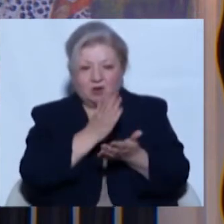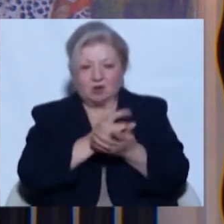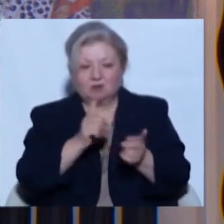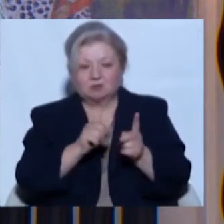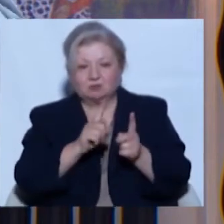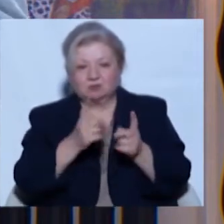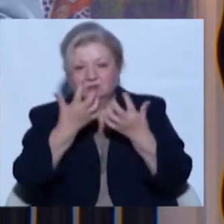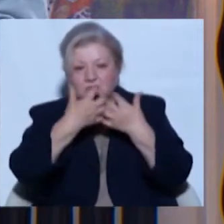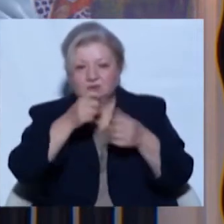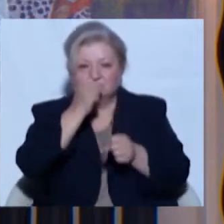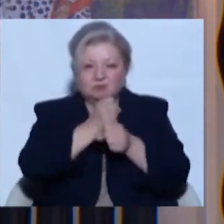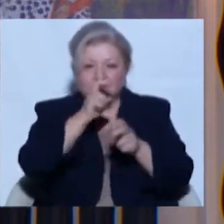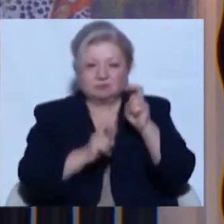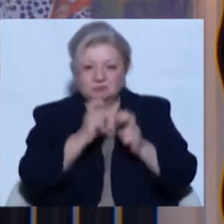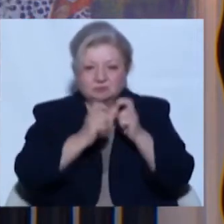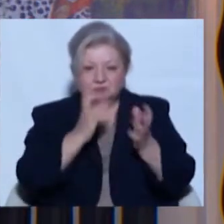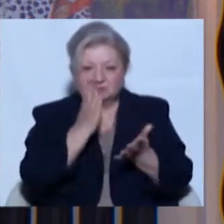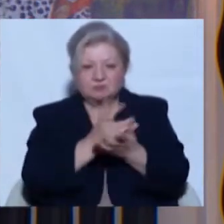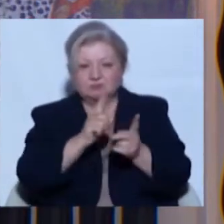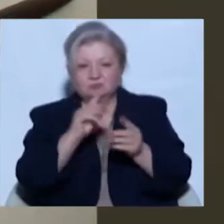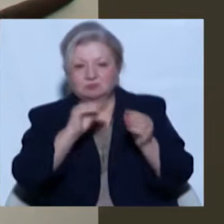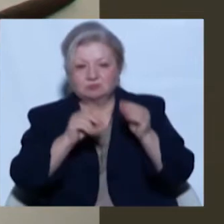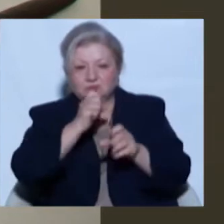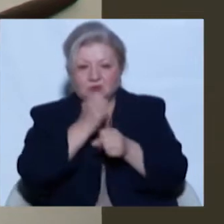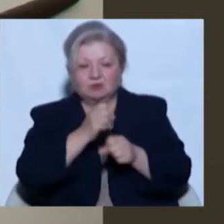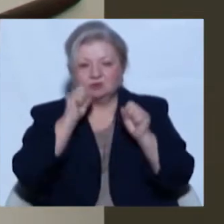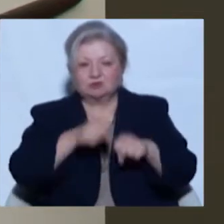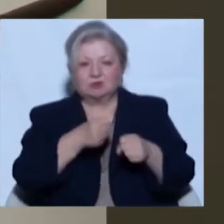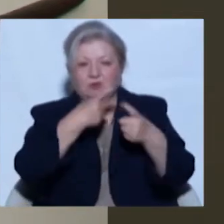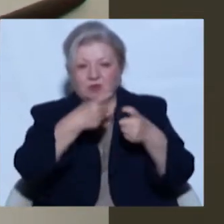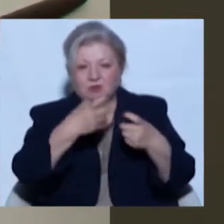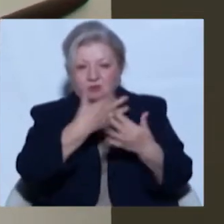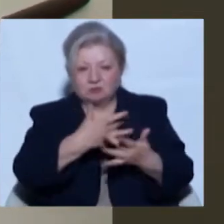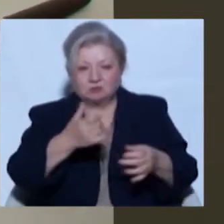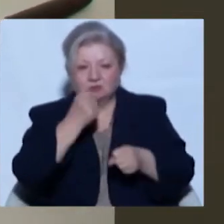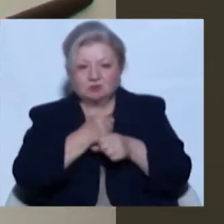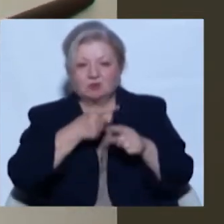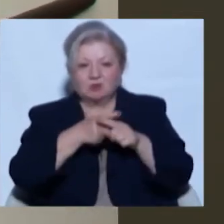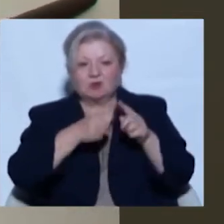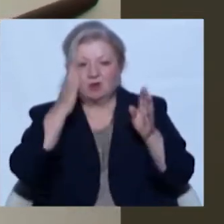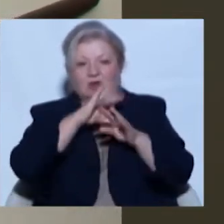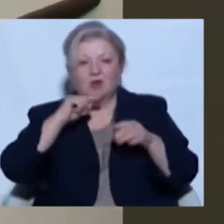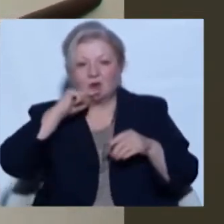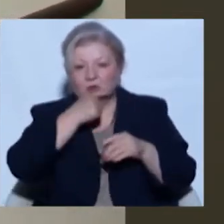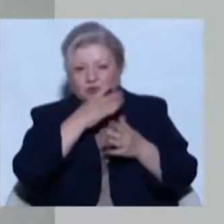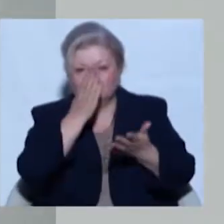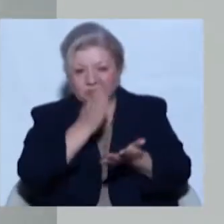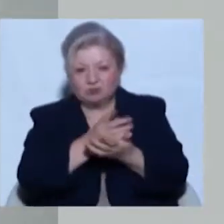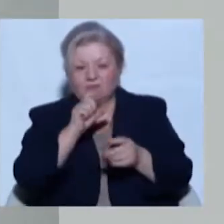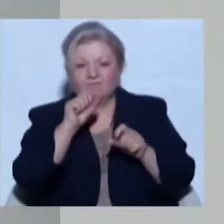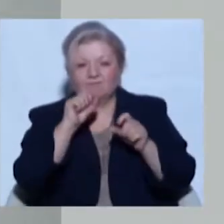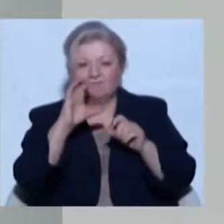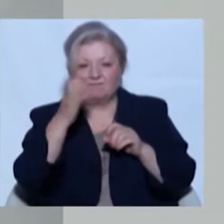გარკვეული სახელის ნაწარმის დამზადება, არამედ უკვე იარაღის გაკეთება შეეძლო. ბუნებრივი ეკონომიური შემოსავალი ამ